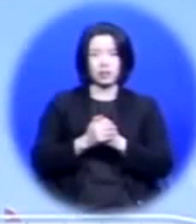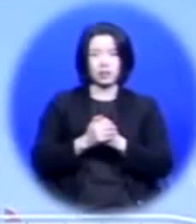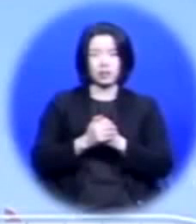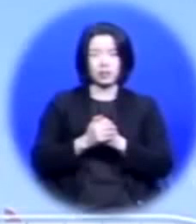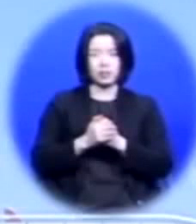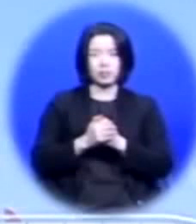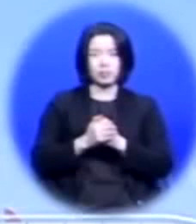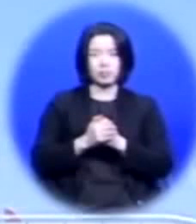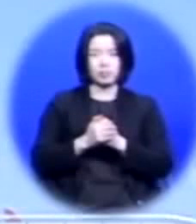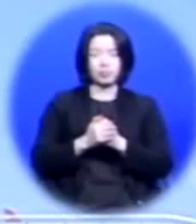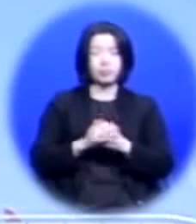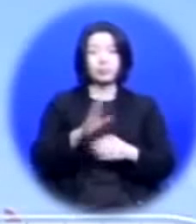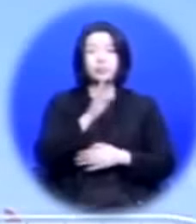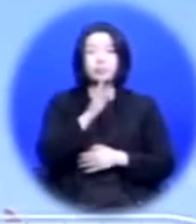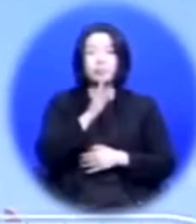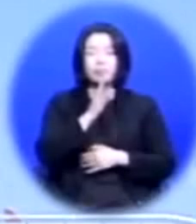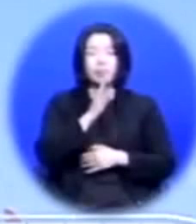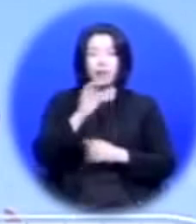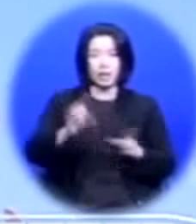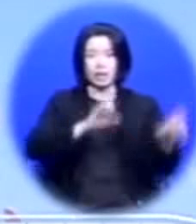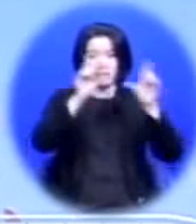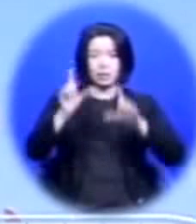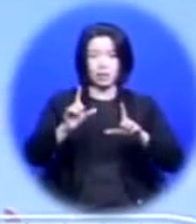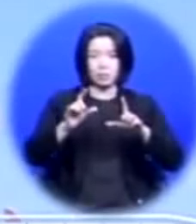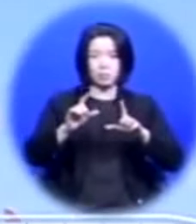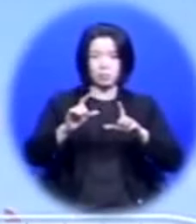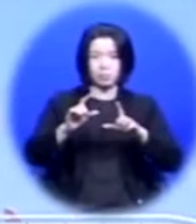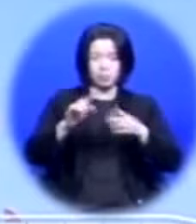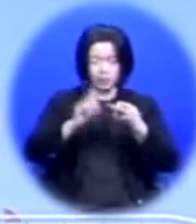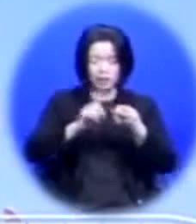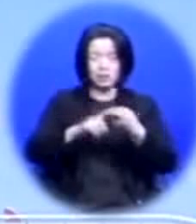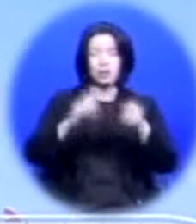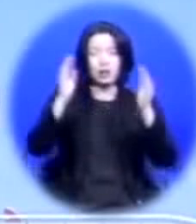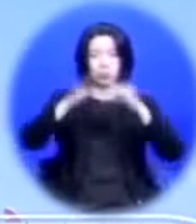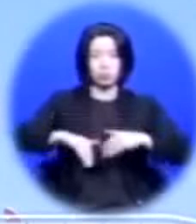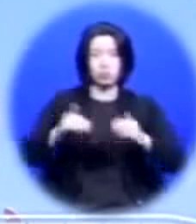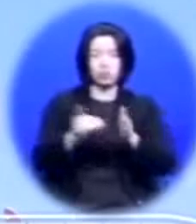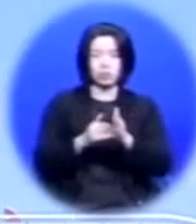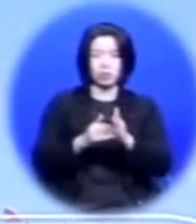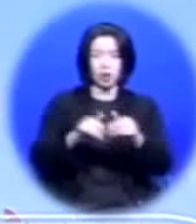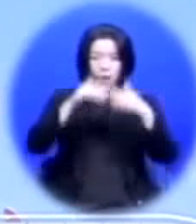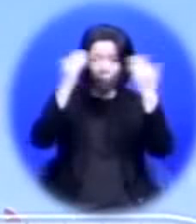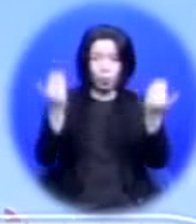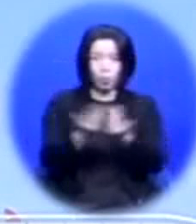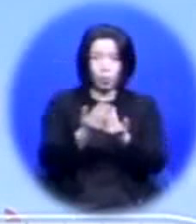아들은 정말 삶 자체가 무너졌어요 온